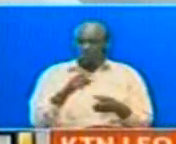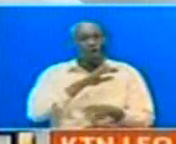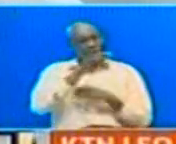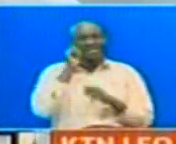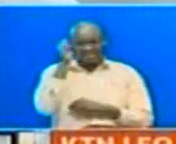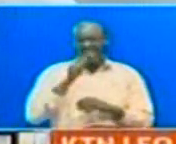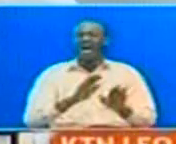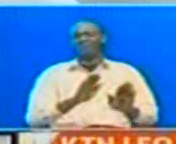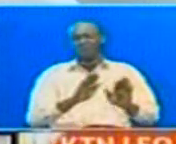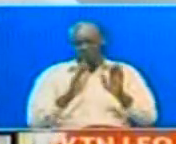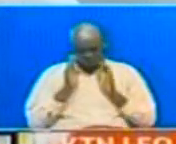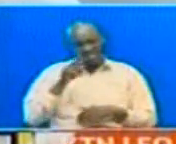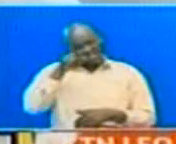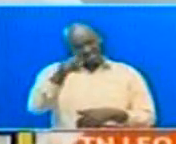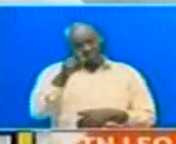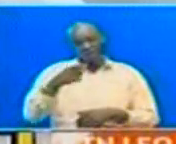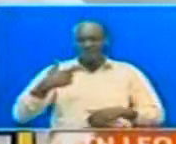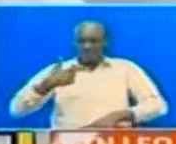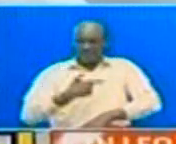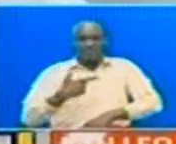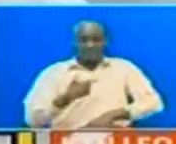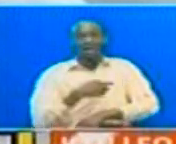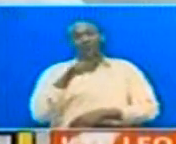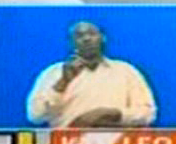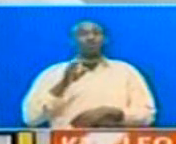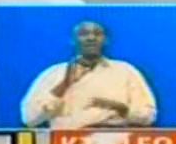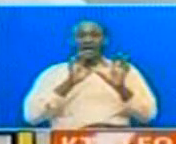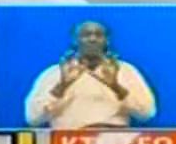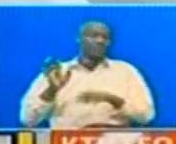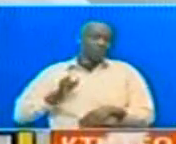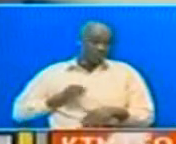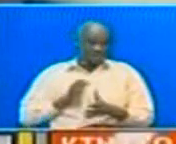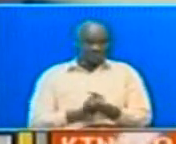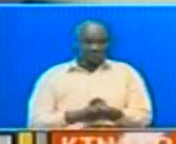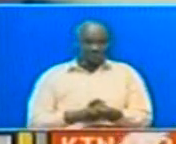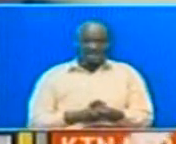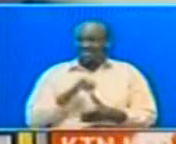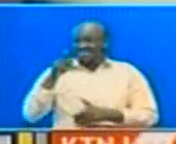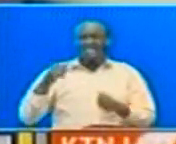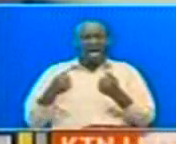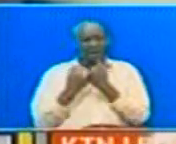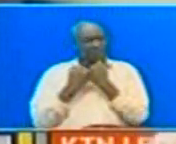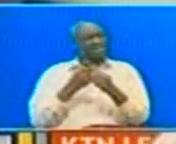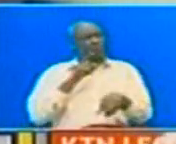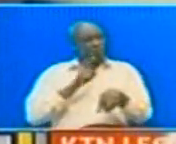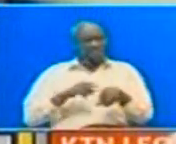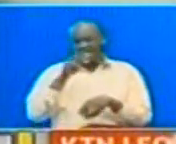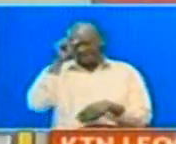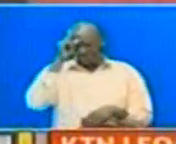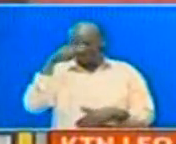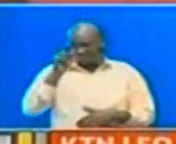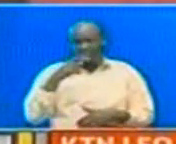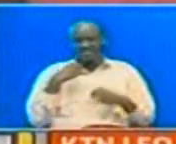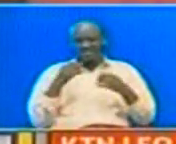to avoid the tetanus vaccination campaign. Kauli hii ilionekana kuibua mjadala kuhusu mpango wa serikali